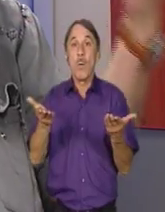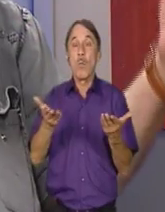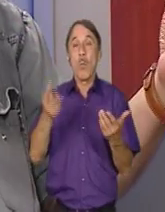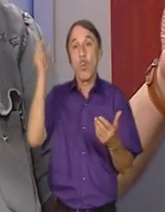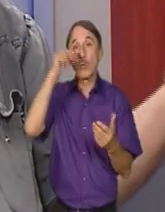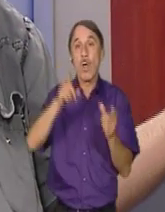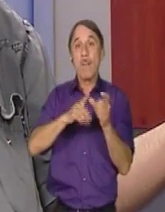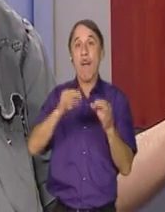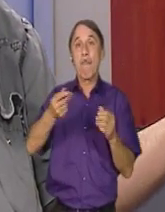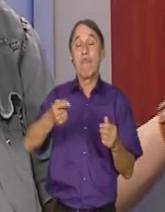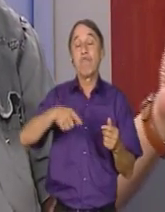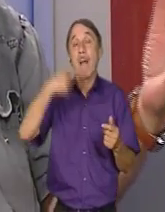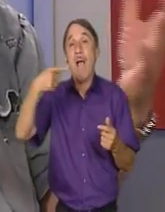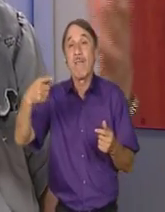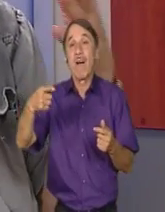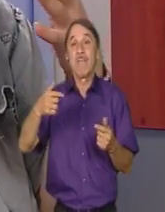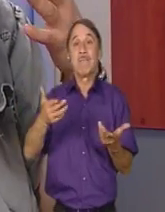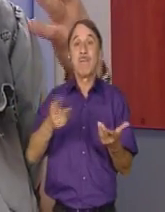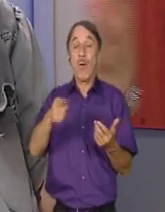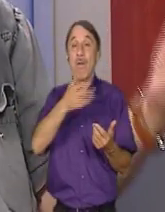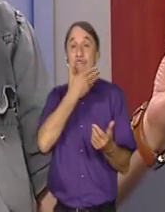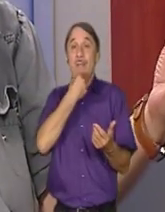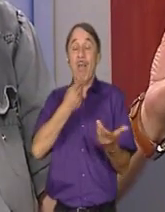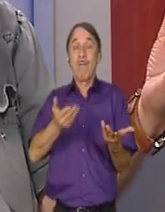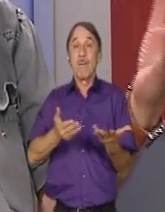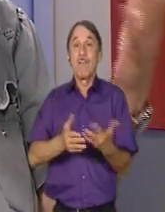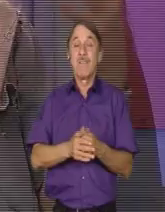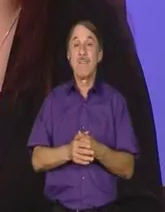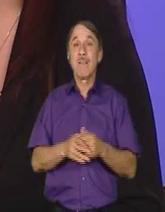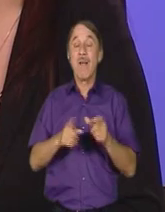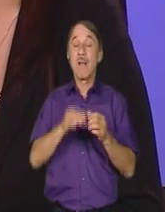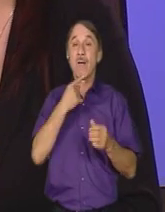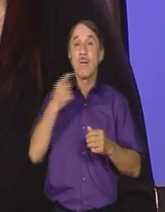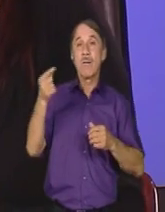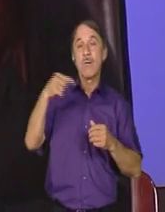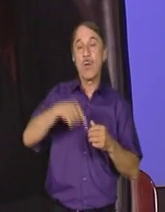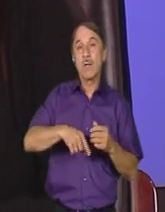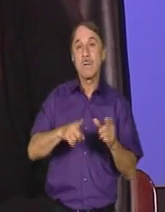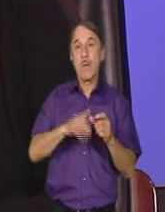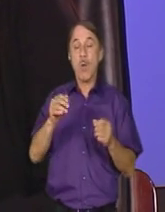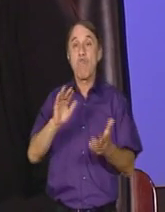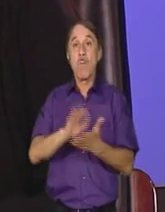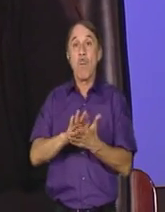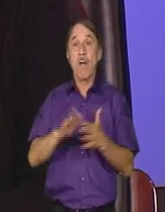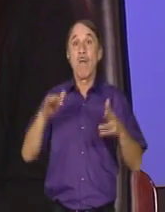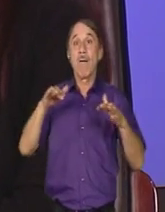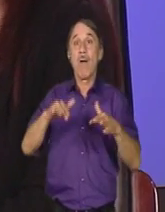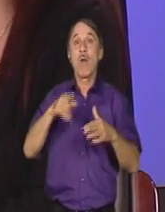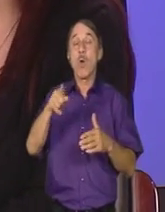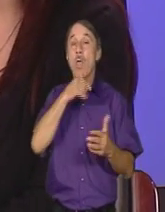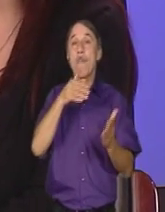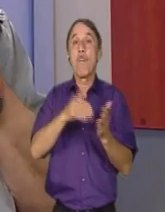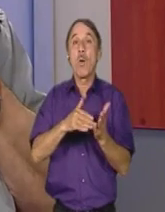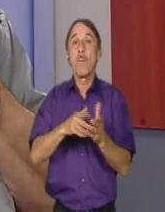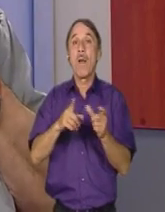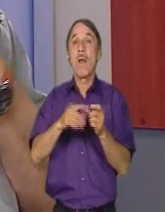ljudi počinju da pevaju, i to je predivno. I sad, da li je to podilaženje publici ili